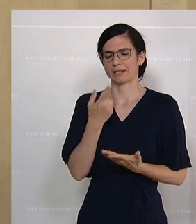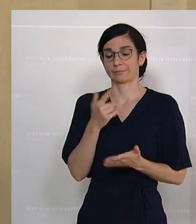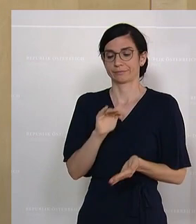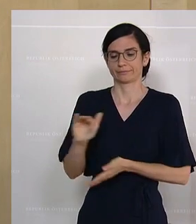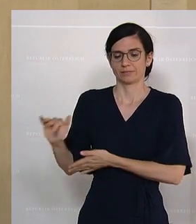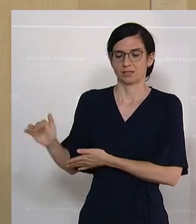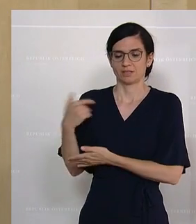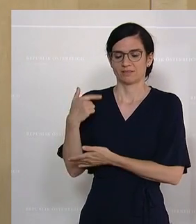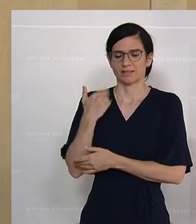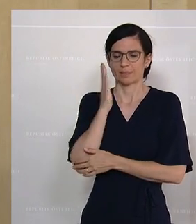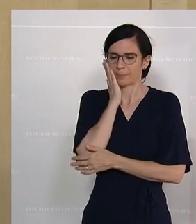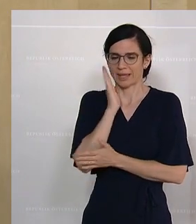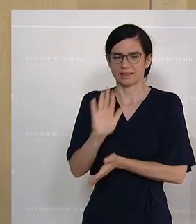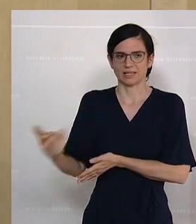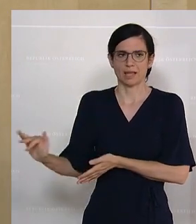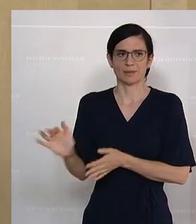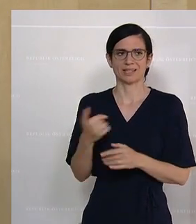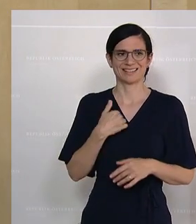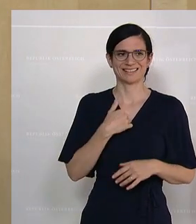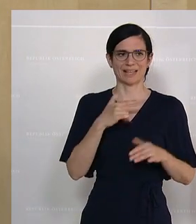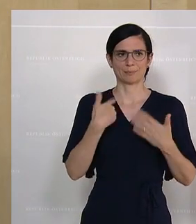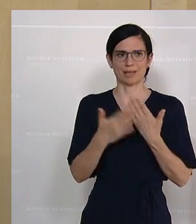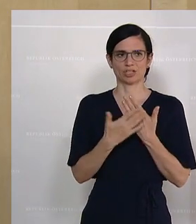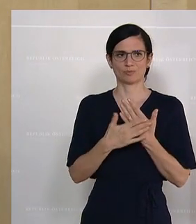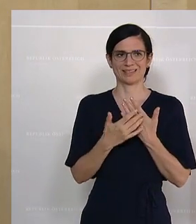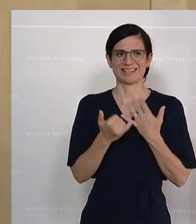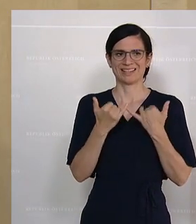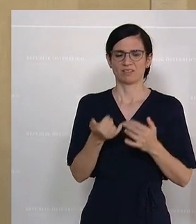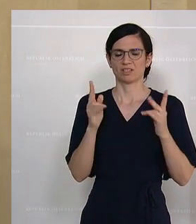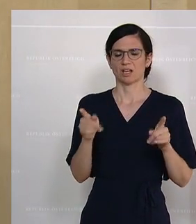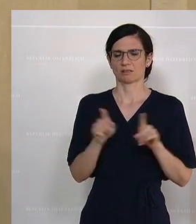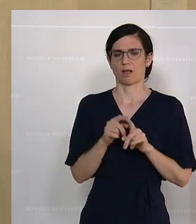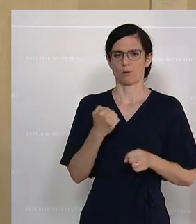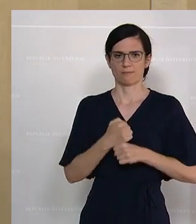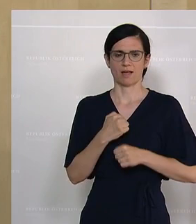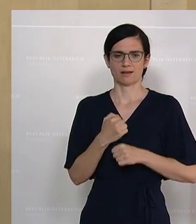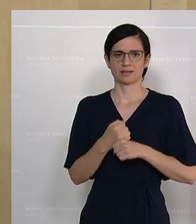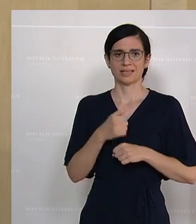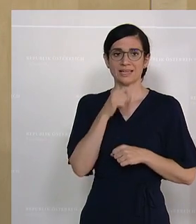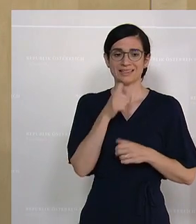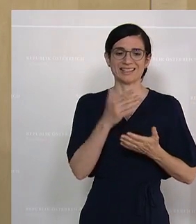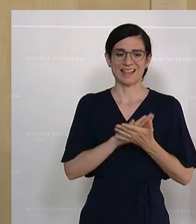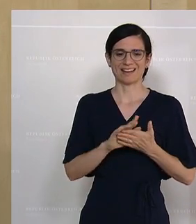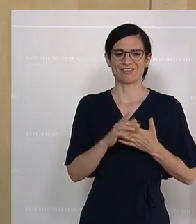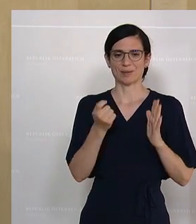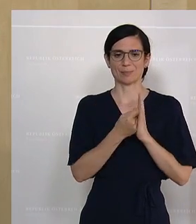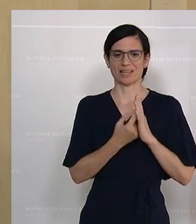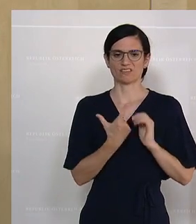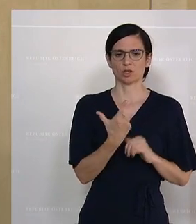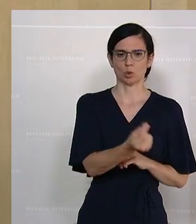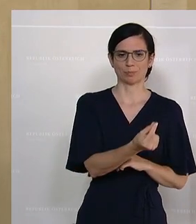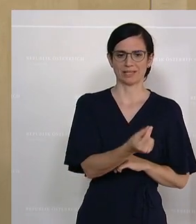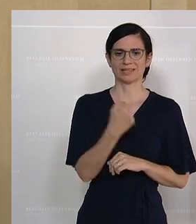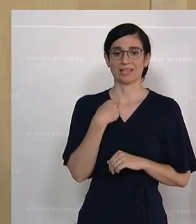wird es dann eher peinlich werden aber ich nehme das beispiel wie man es auch machen kann anstatt die preise zu verdoppeln nämlich die gewinne